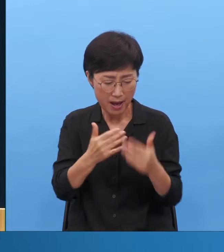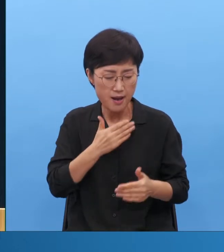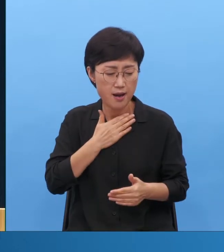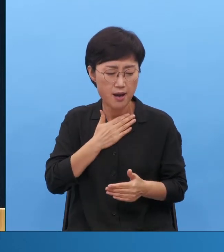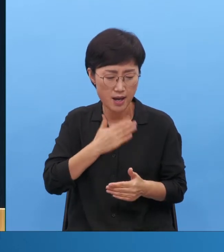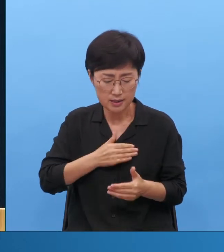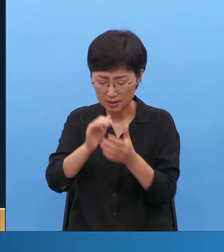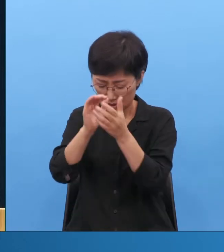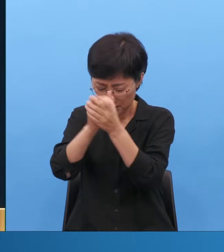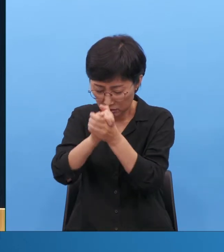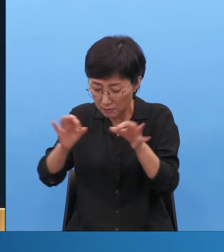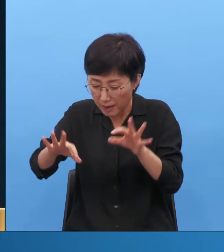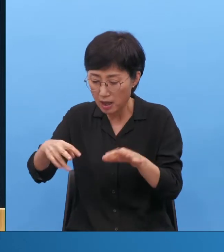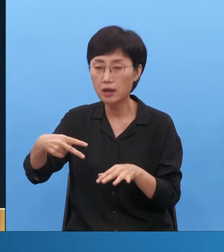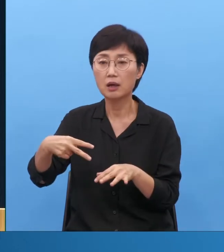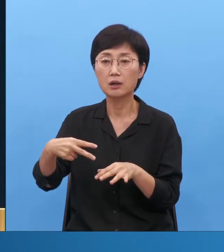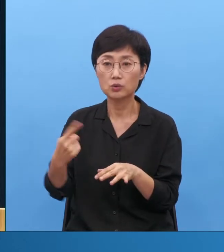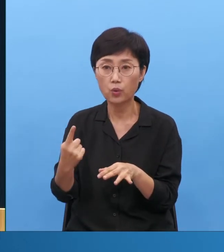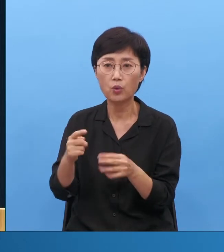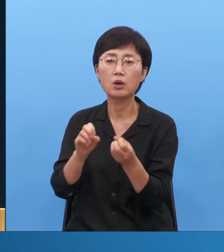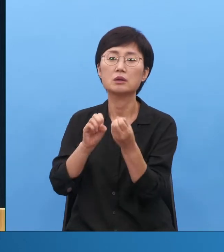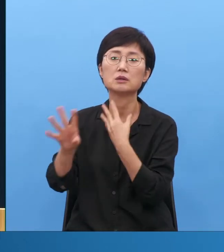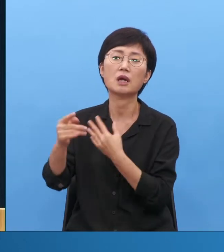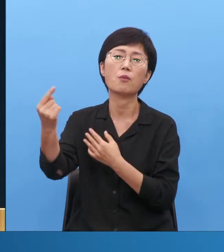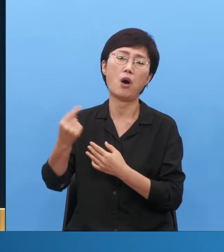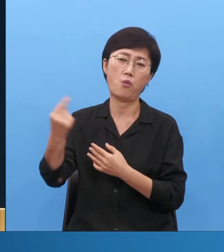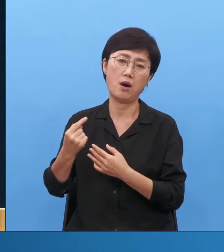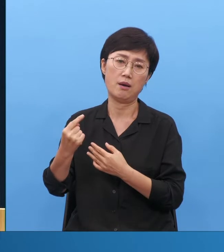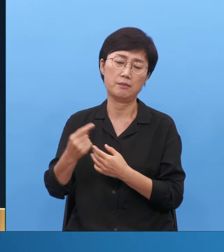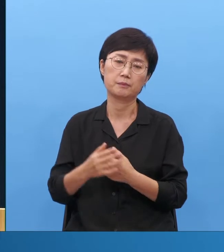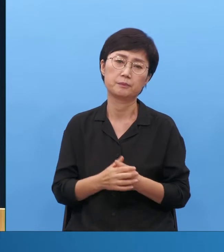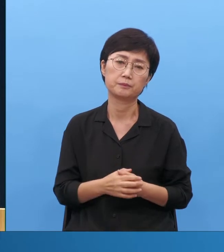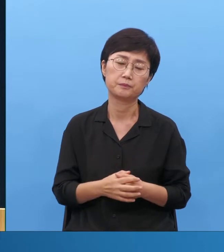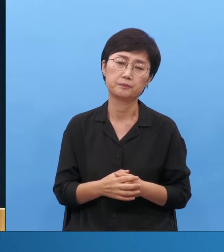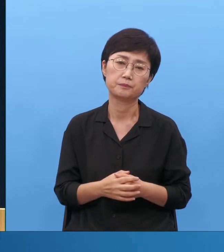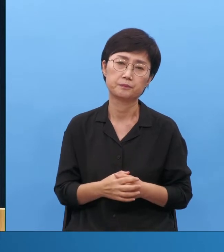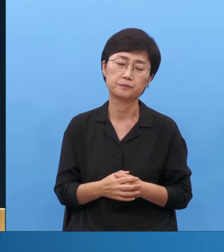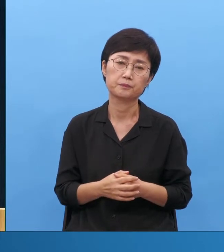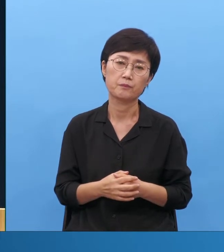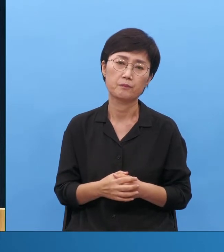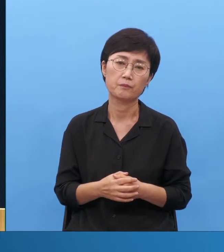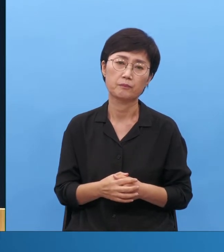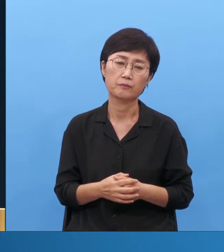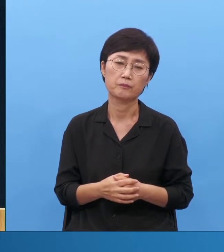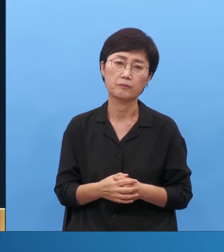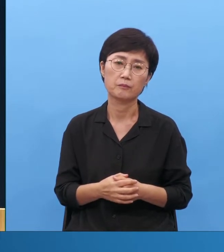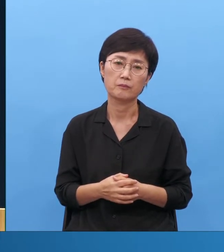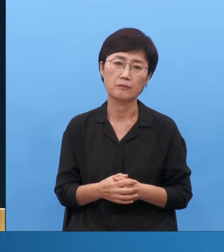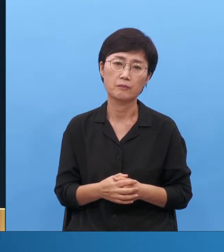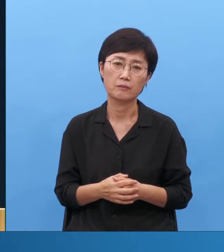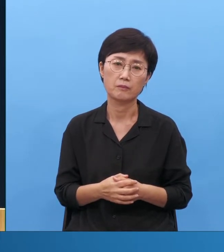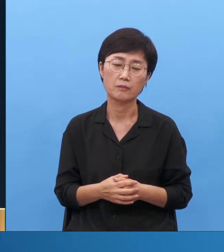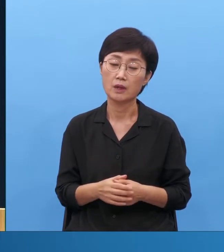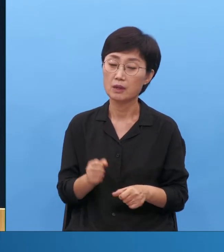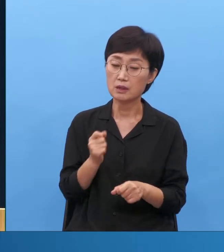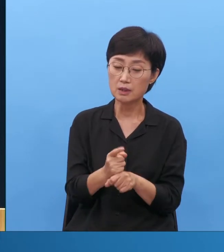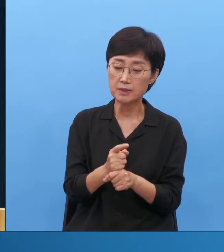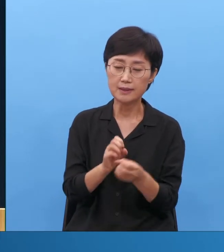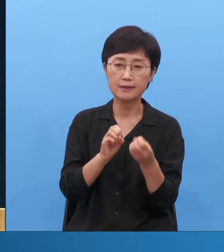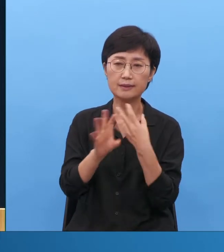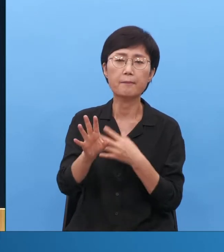of God and you hold on to it, then even with just one word of prayer, you can receive all your answers. 답 난 겁니다. The answer